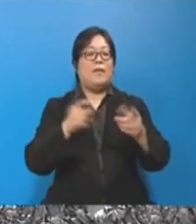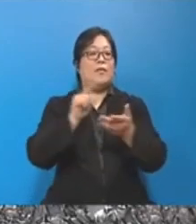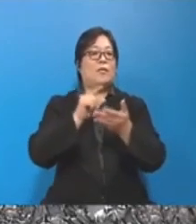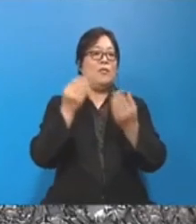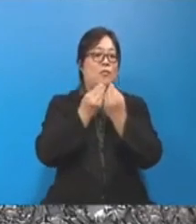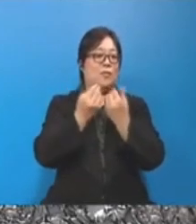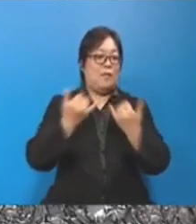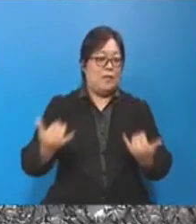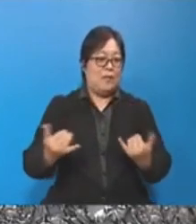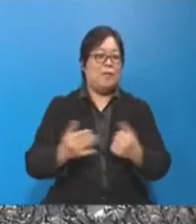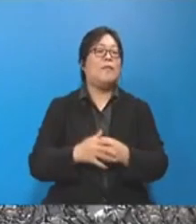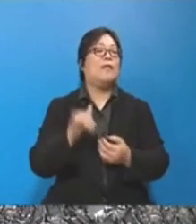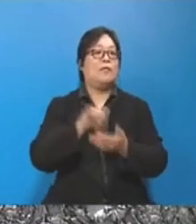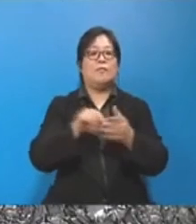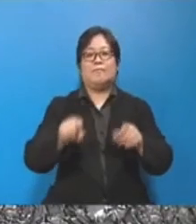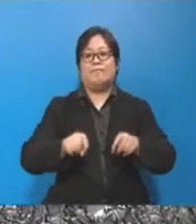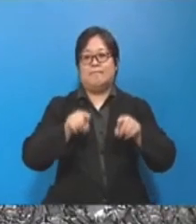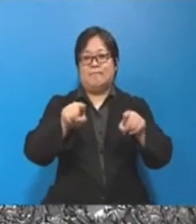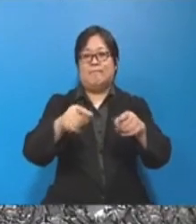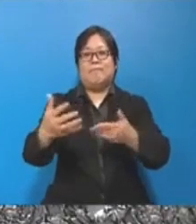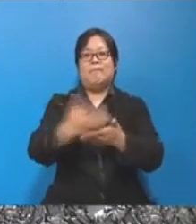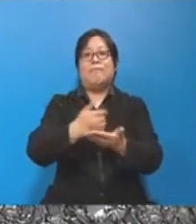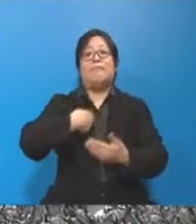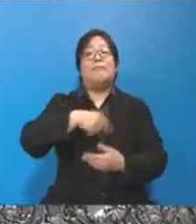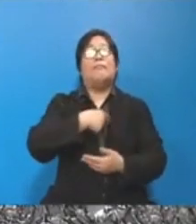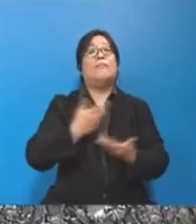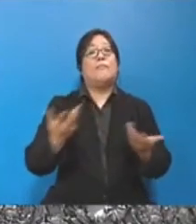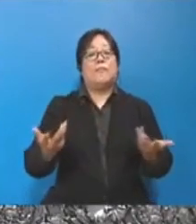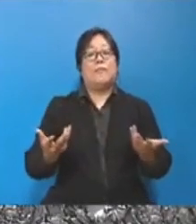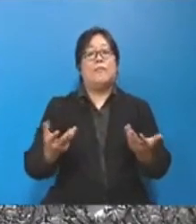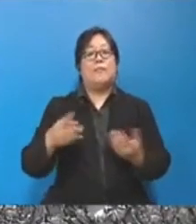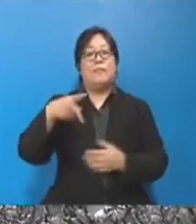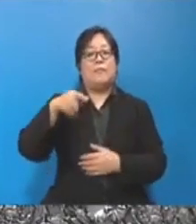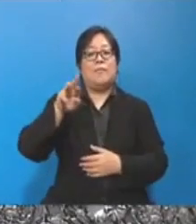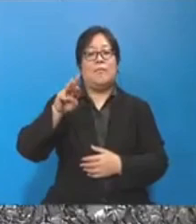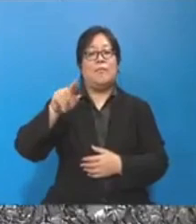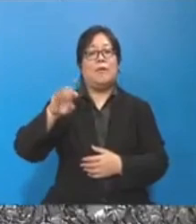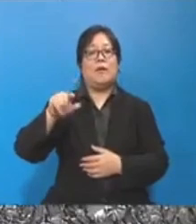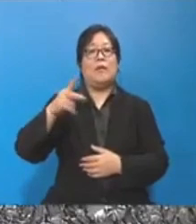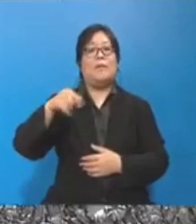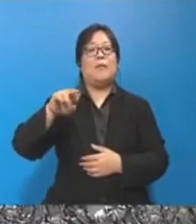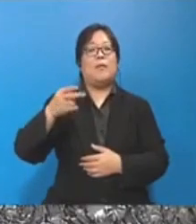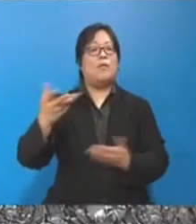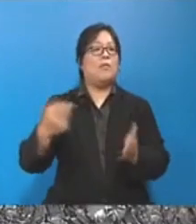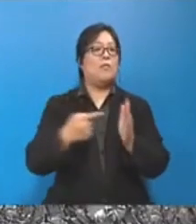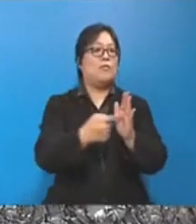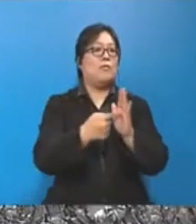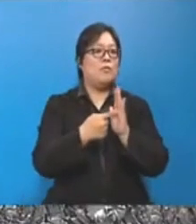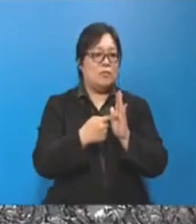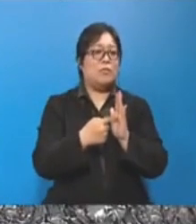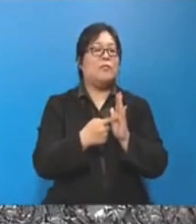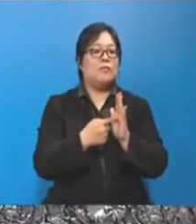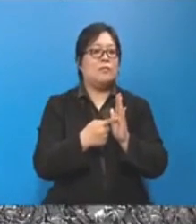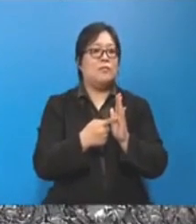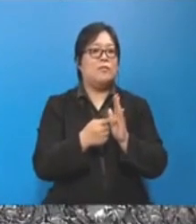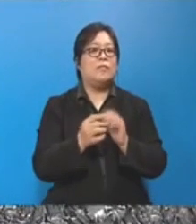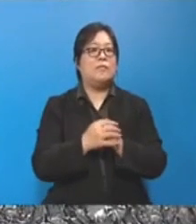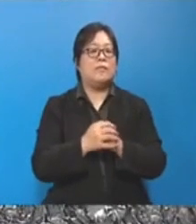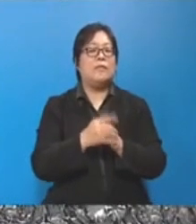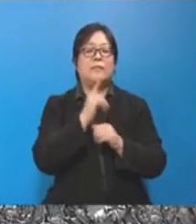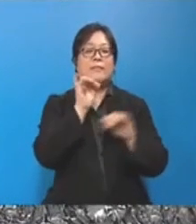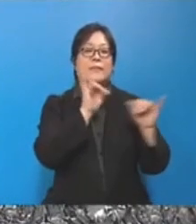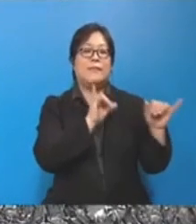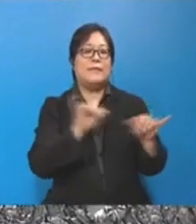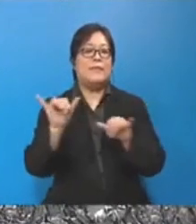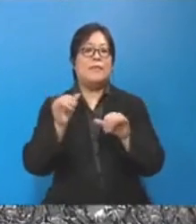sedia ada ini sedari dengan dapatkan kami yang kami buat di permatang Pauh untuk menunjukkan bahwa sama